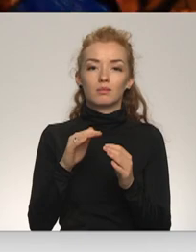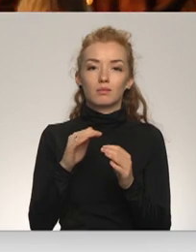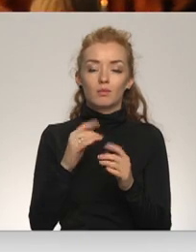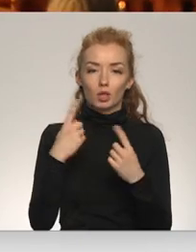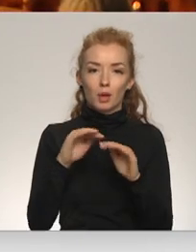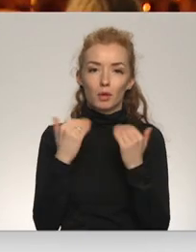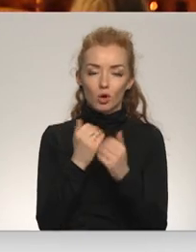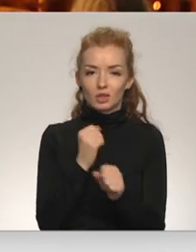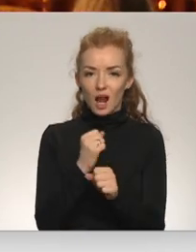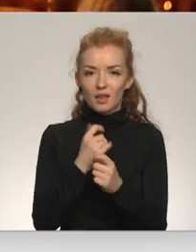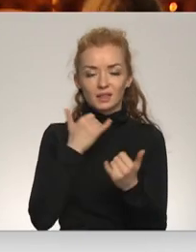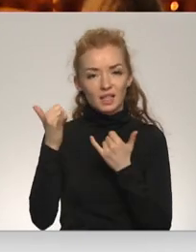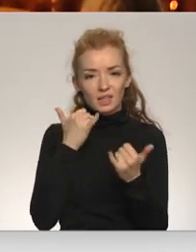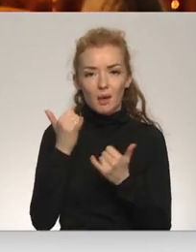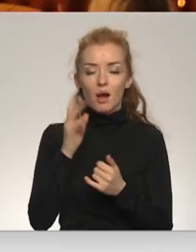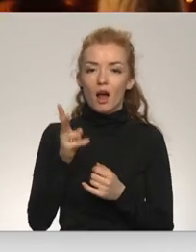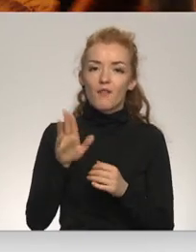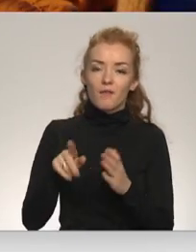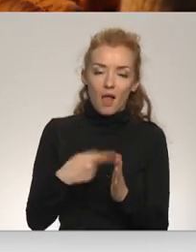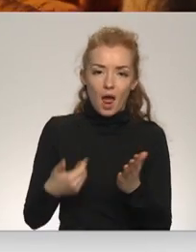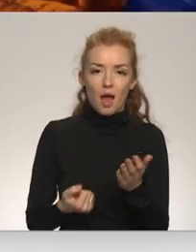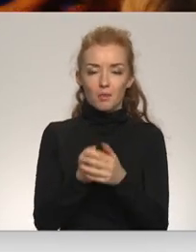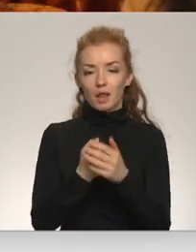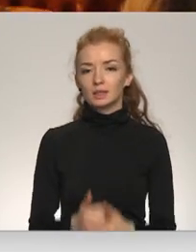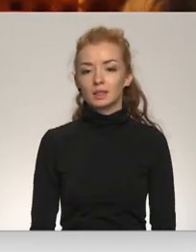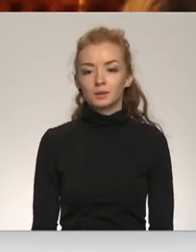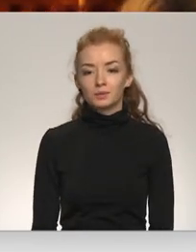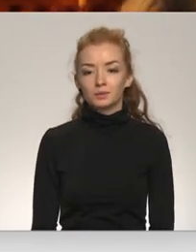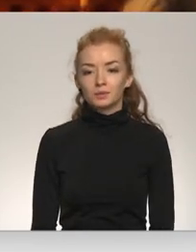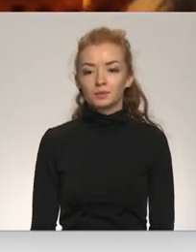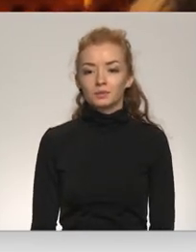strādā, cilvēku sazinās, un mēs skatāmies, kā varam atbalstīt.